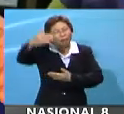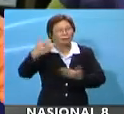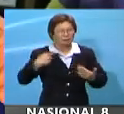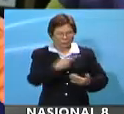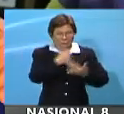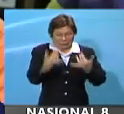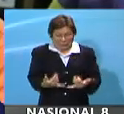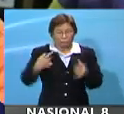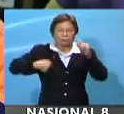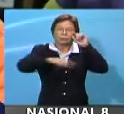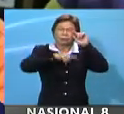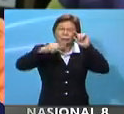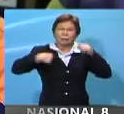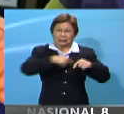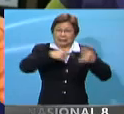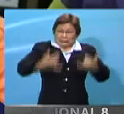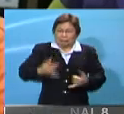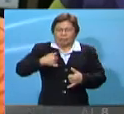boleh mengenang, memikirkan apa yang telah